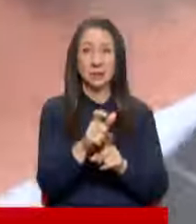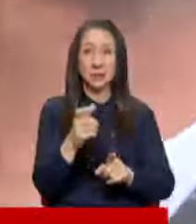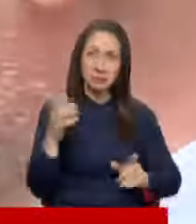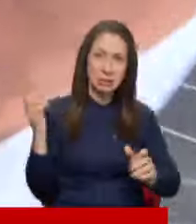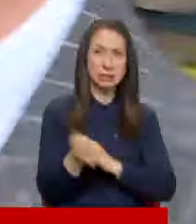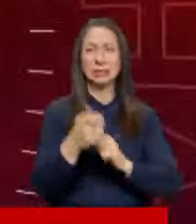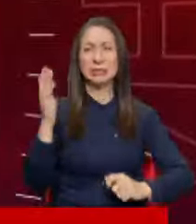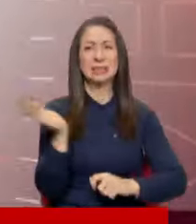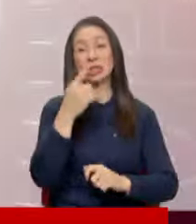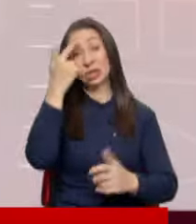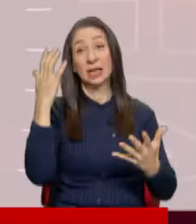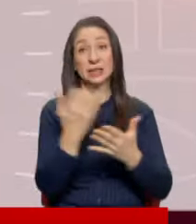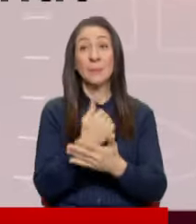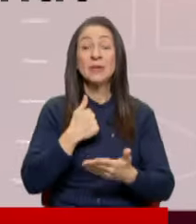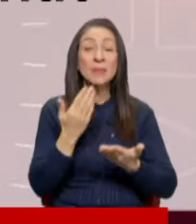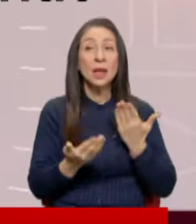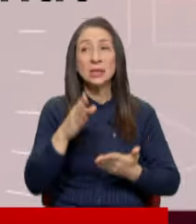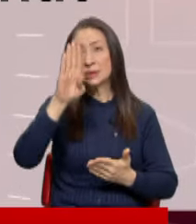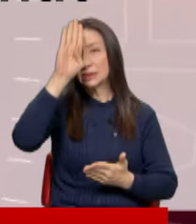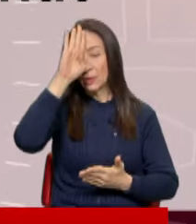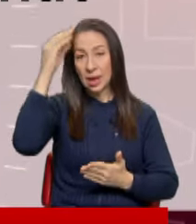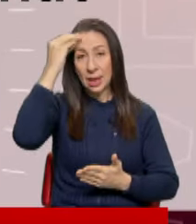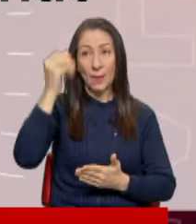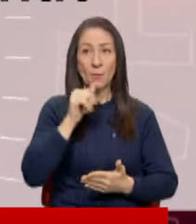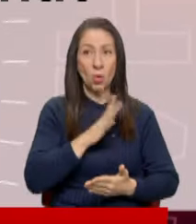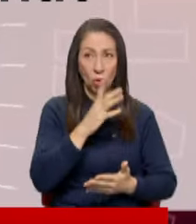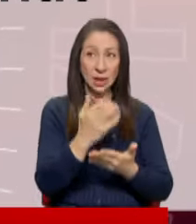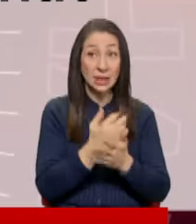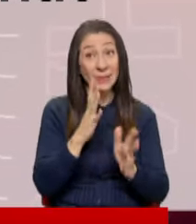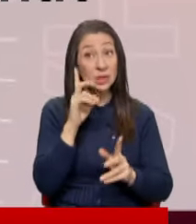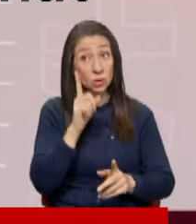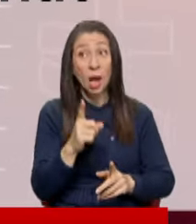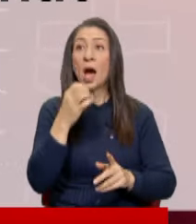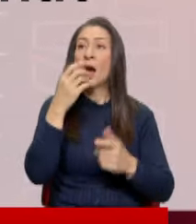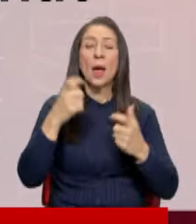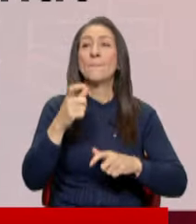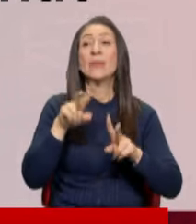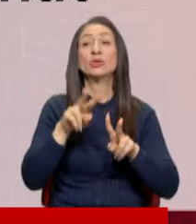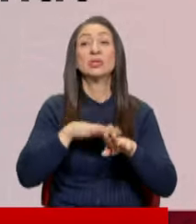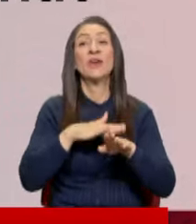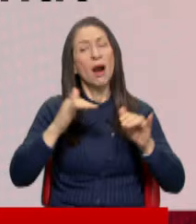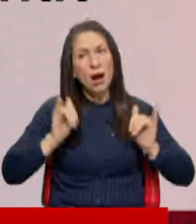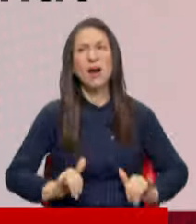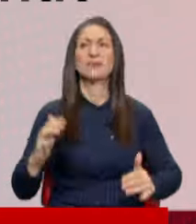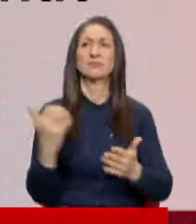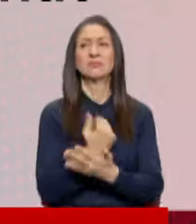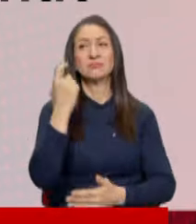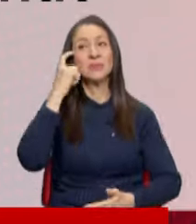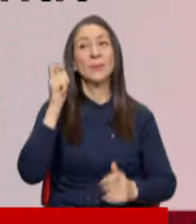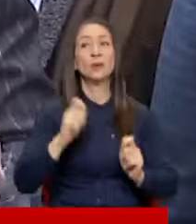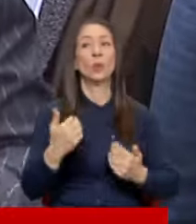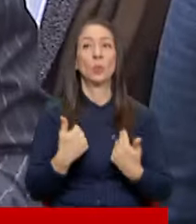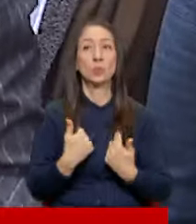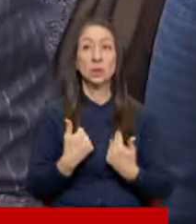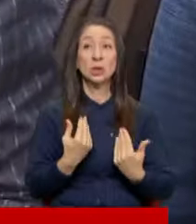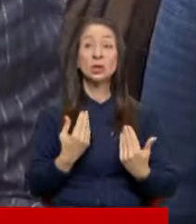GİS İnşallah kazanacağız bizim değerlendirmemiz İstanbul'da Ekrem Bey'in kazanabileceği yönünde Ankara'da ise Mansur Yavaş'ın rahat alabileceğini tahmin